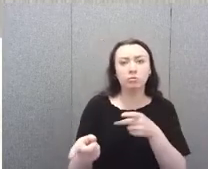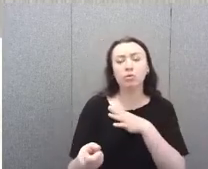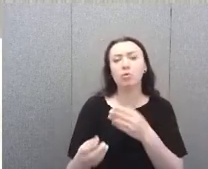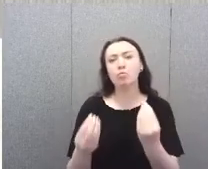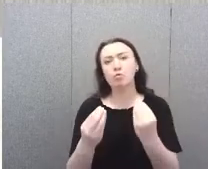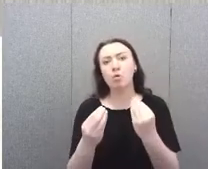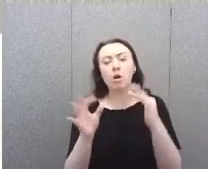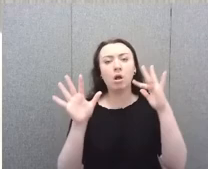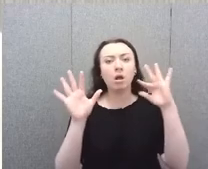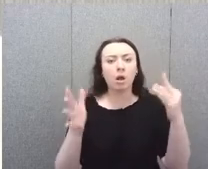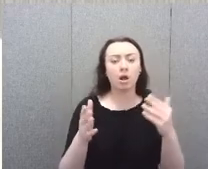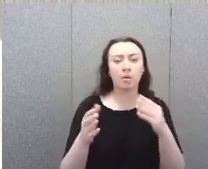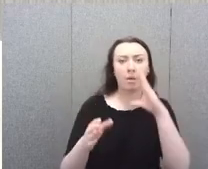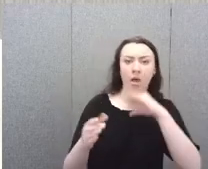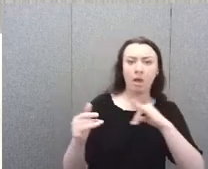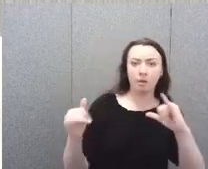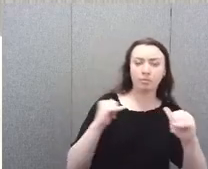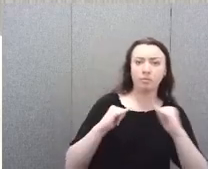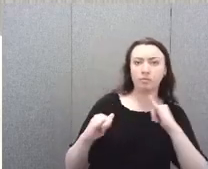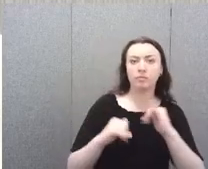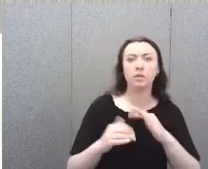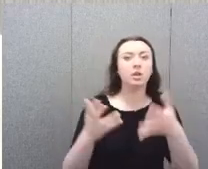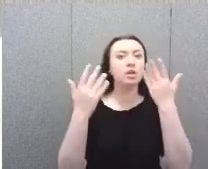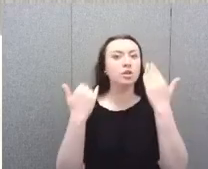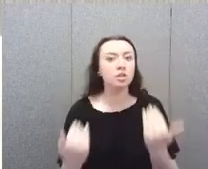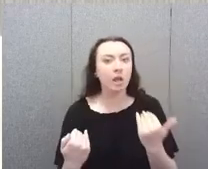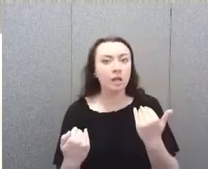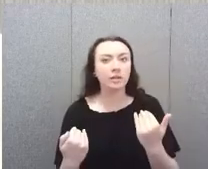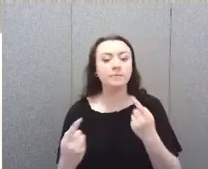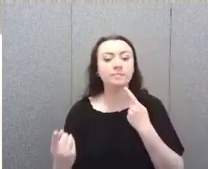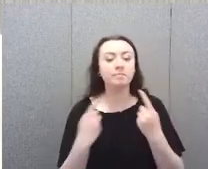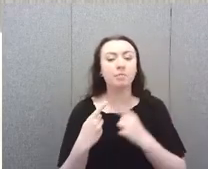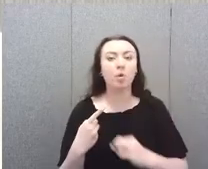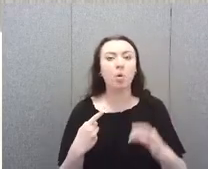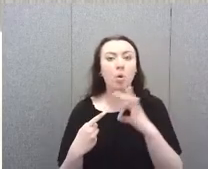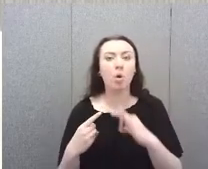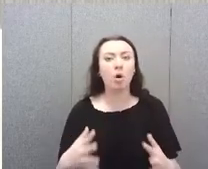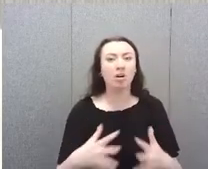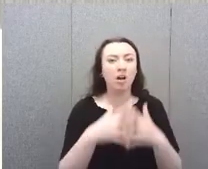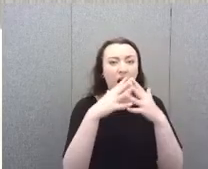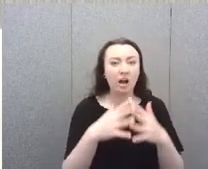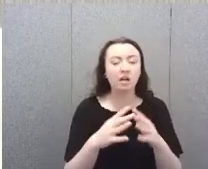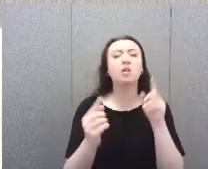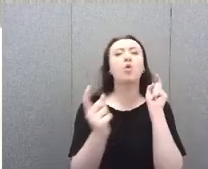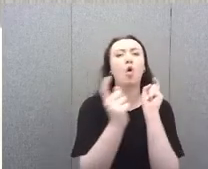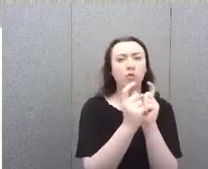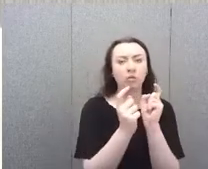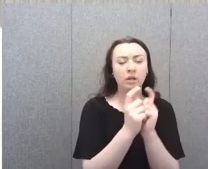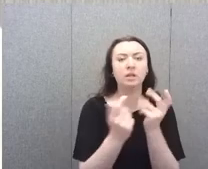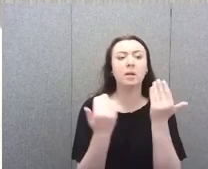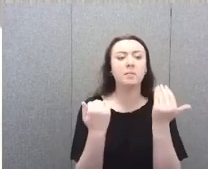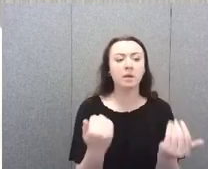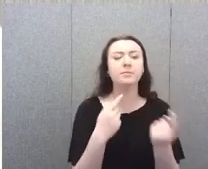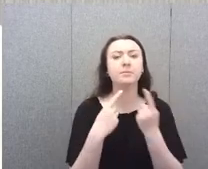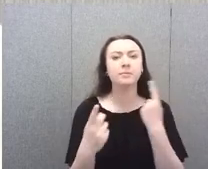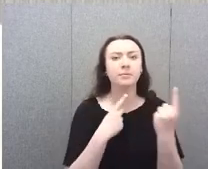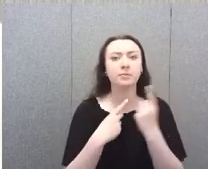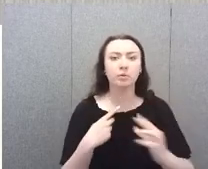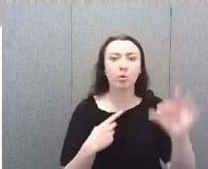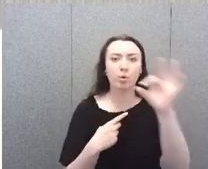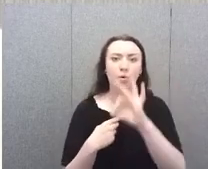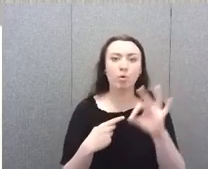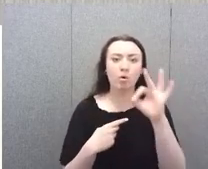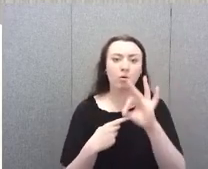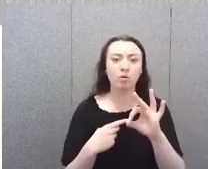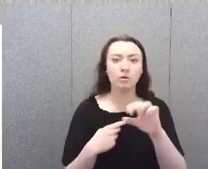которые были обучены и участвовали в военных действиях с помощью оружия, то сегодня, говоря о военных конфликтах, о войне, мы уже имеем в